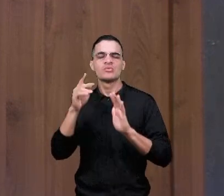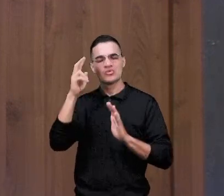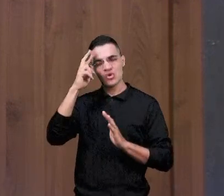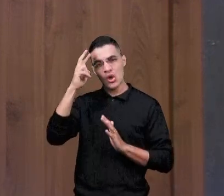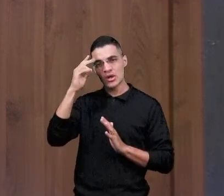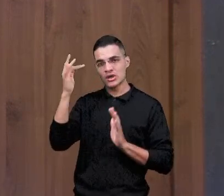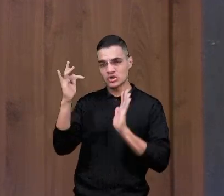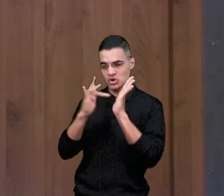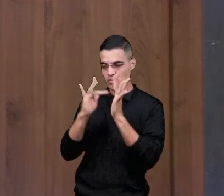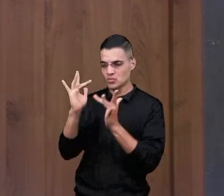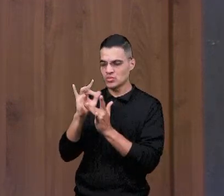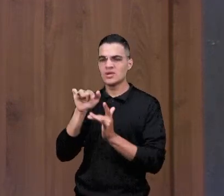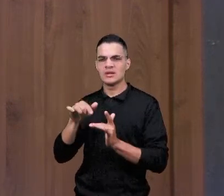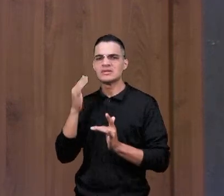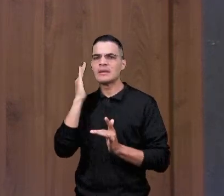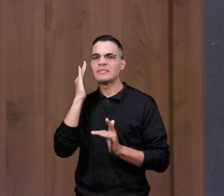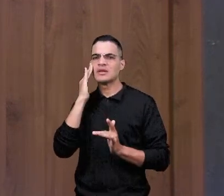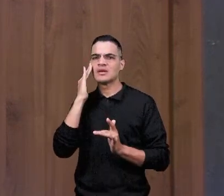Et une